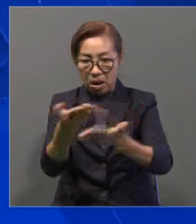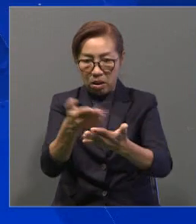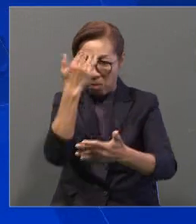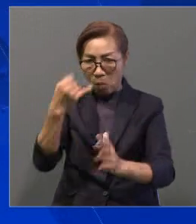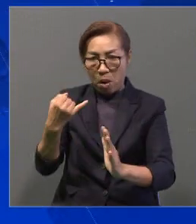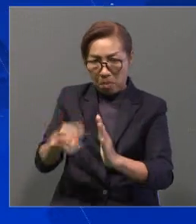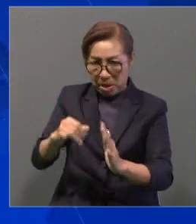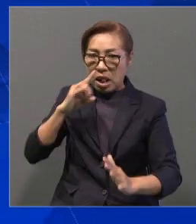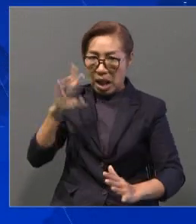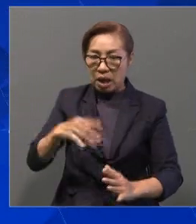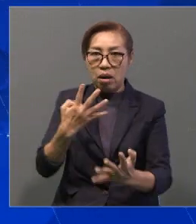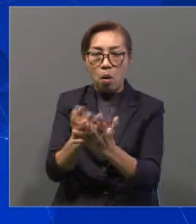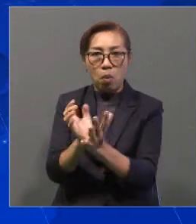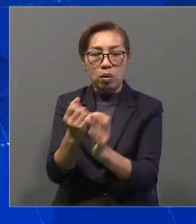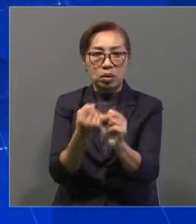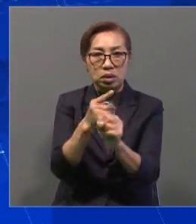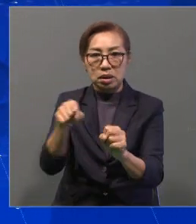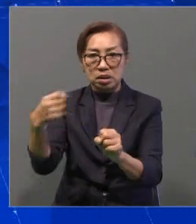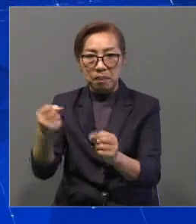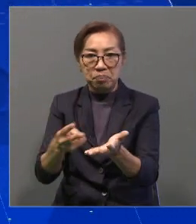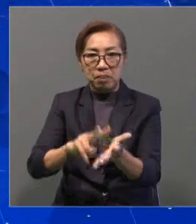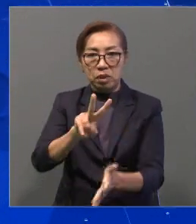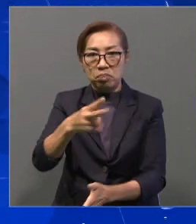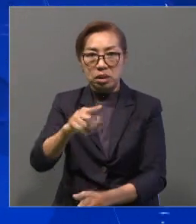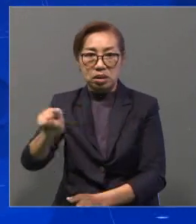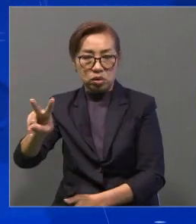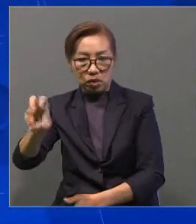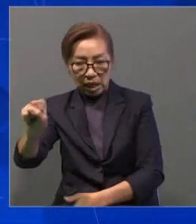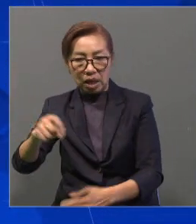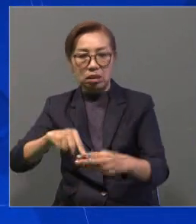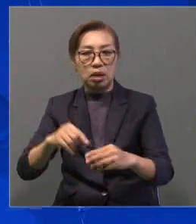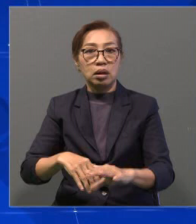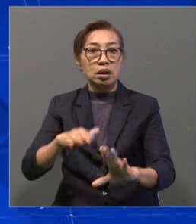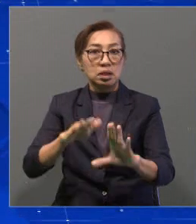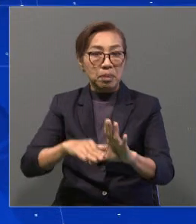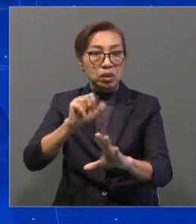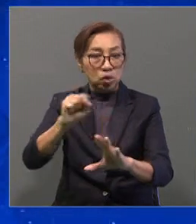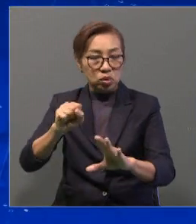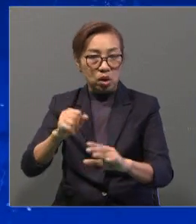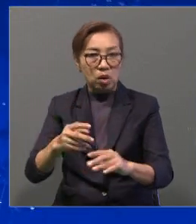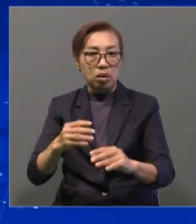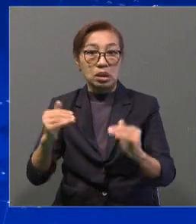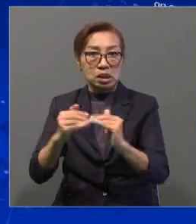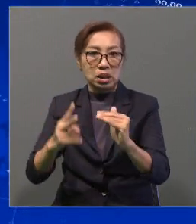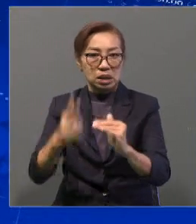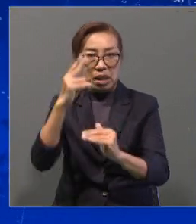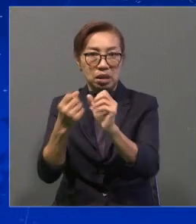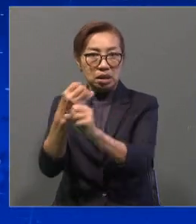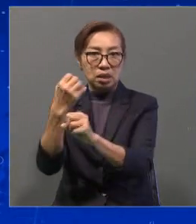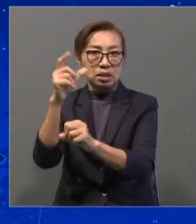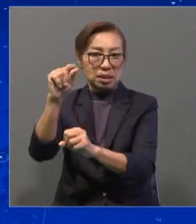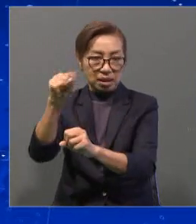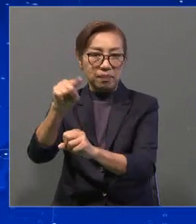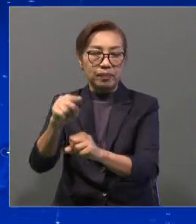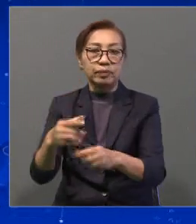จำคุก 1-10ปีและปรับตั้งแต่ 20,000ถึง200,000บาทรวมทั้งตัดสิทธิ์ในการรับเลือกตั้ง 20ปีแม้ยุค